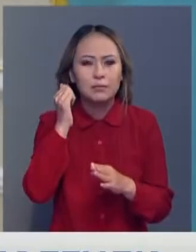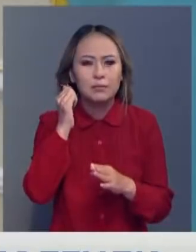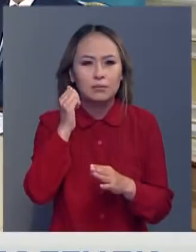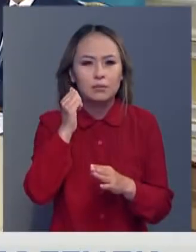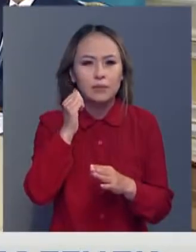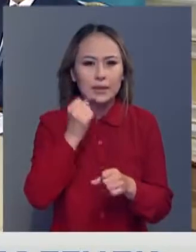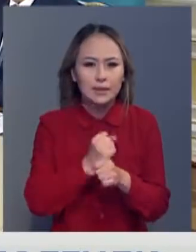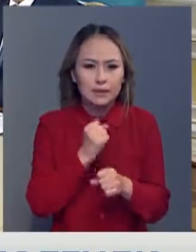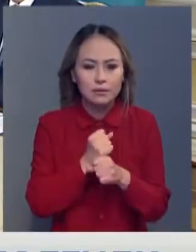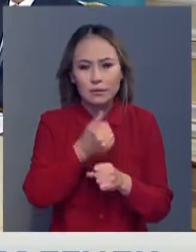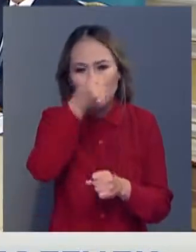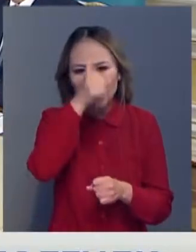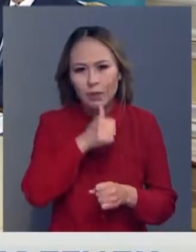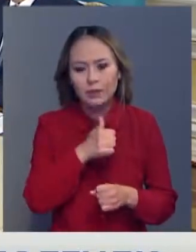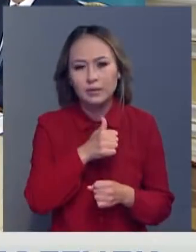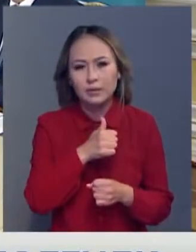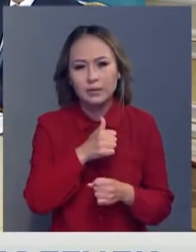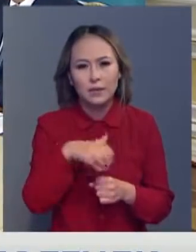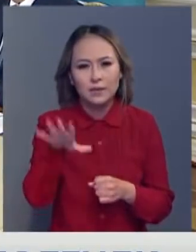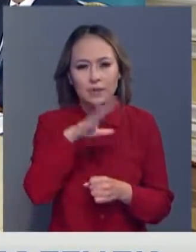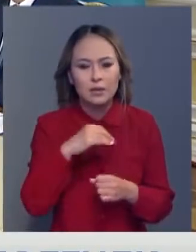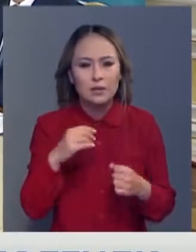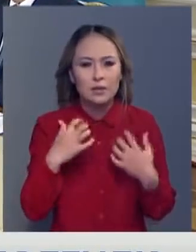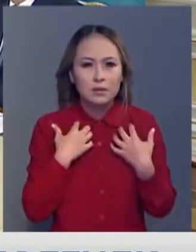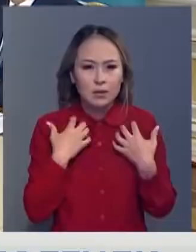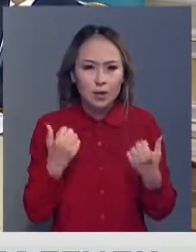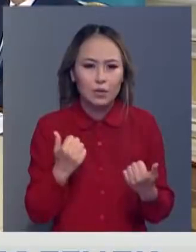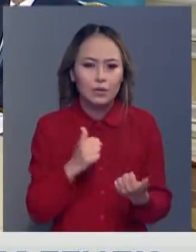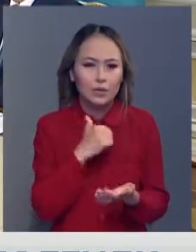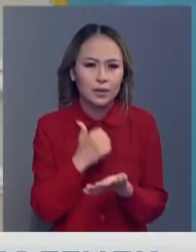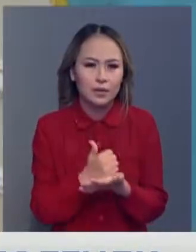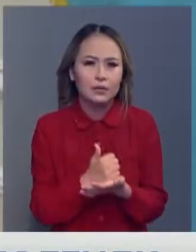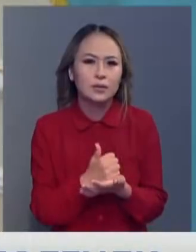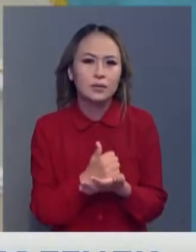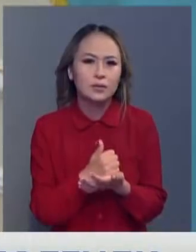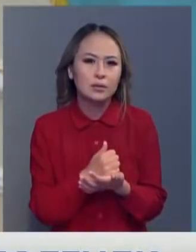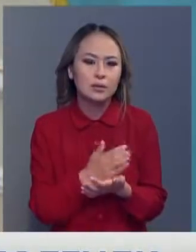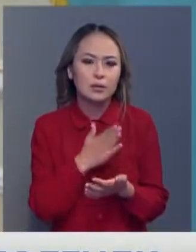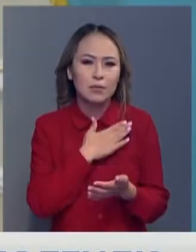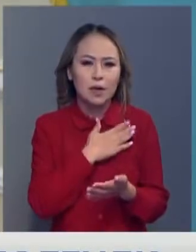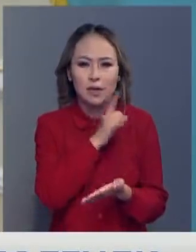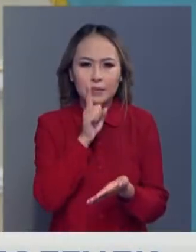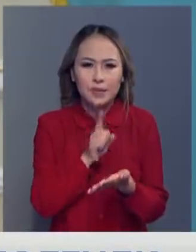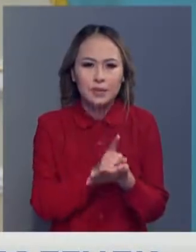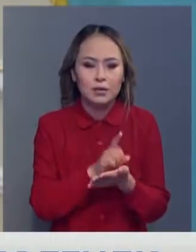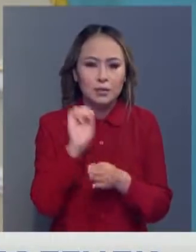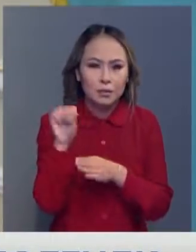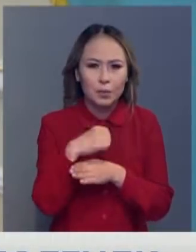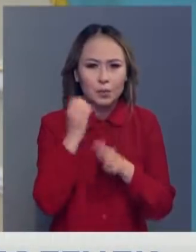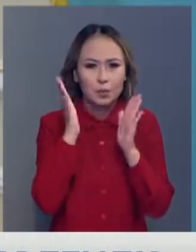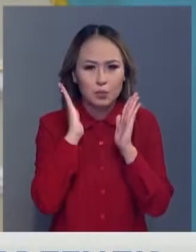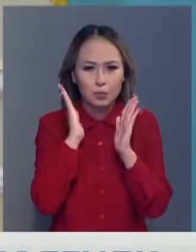Барша Қазақстан азаматтарына амандық егіліктілеймін. Біз міндеті түрде жіңеміз.